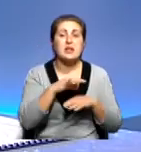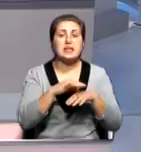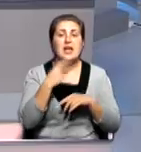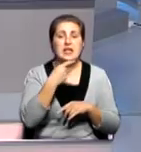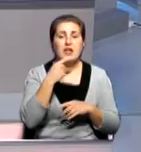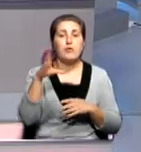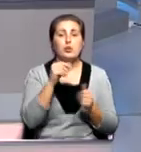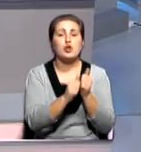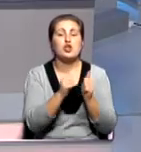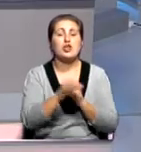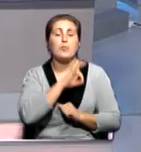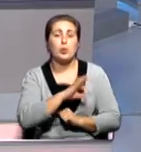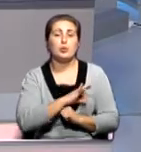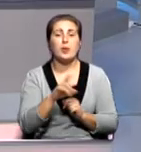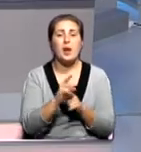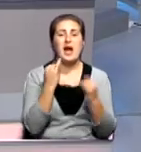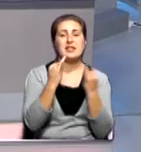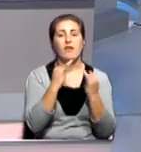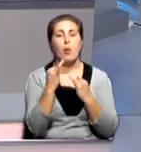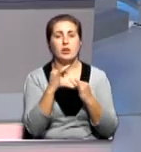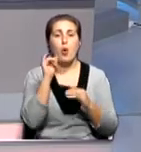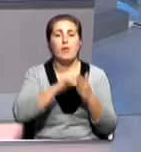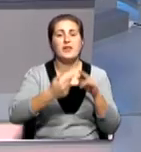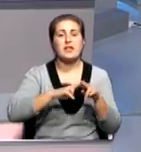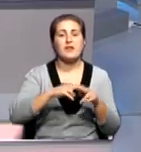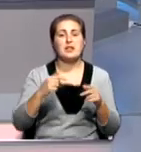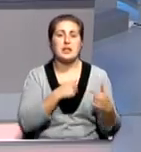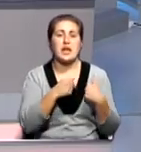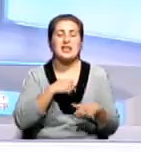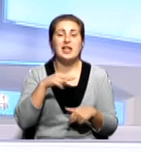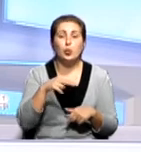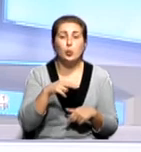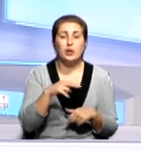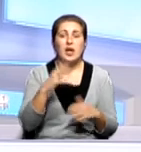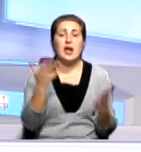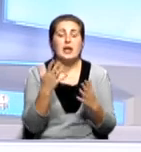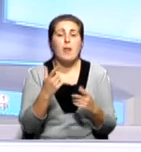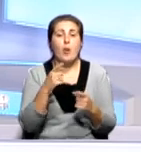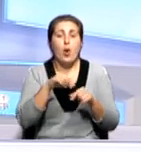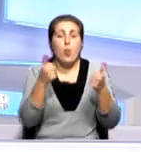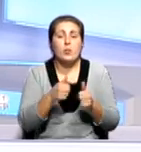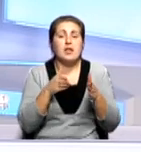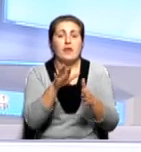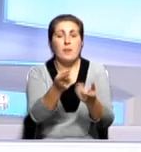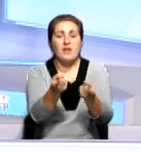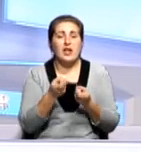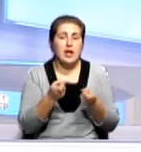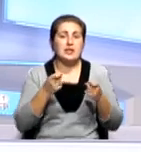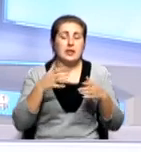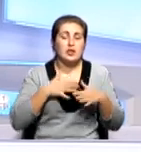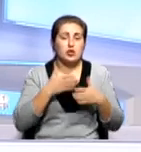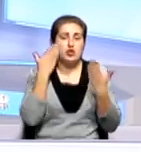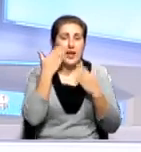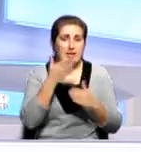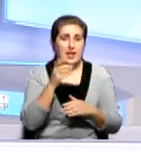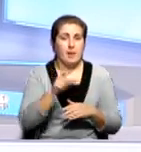языка все чаще используют разговорный от этого страдает ли тературный Каким образом привлекаете к себе читателей именно крымско-татарской литературы